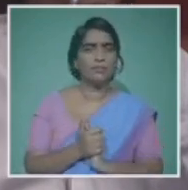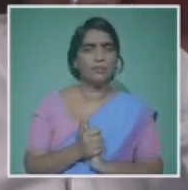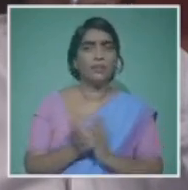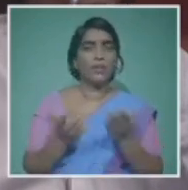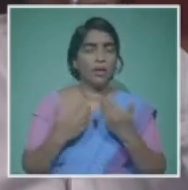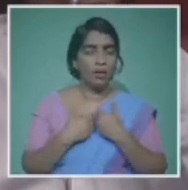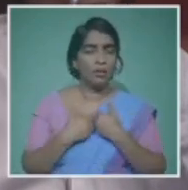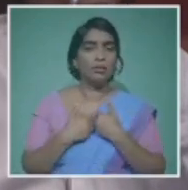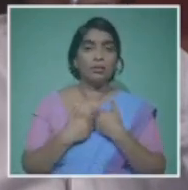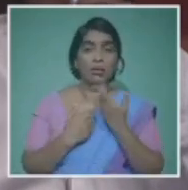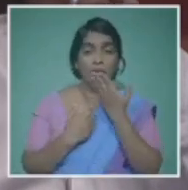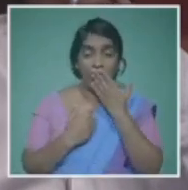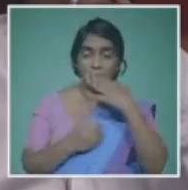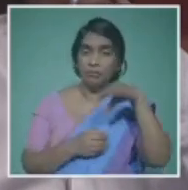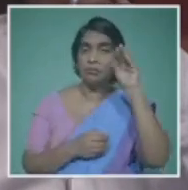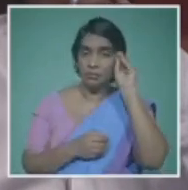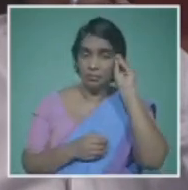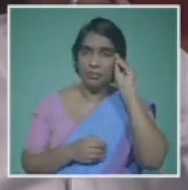අපි පාඩම් ඉගෙන ගන්න ඕන.